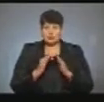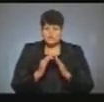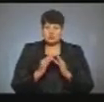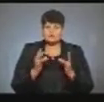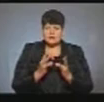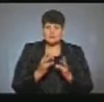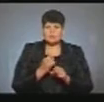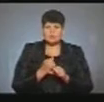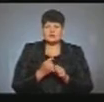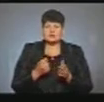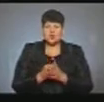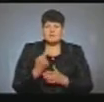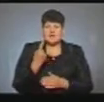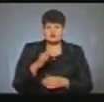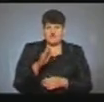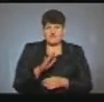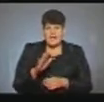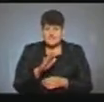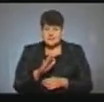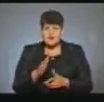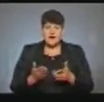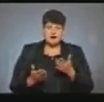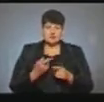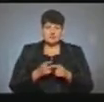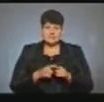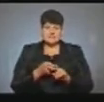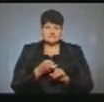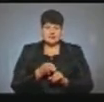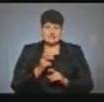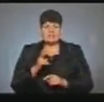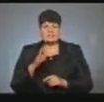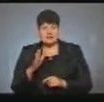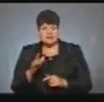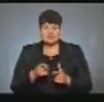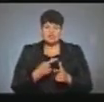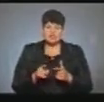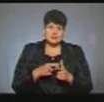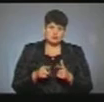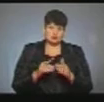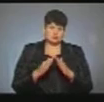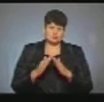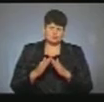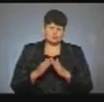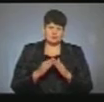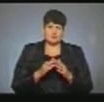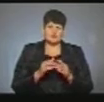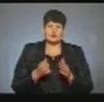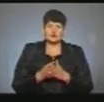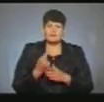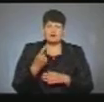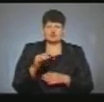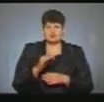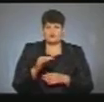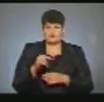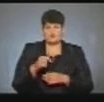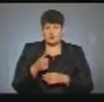робити відключення до 1 вересня, а якщо це стосується квартири чи іншого нежитлового приміщення, це до 1 жовтня